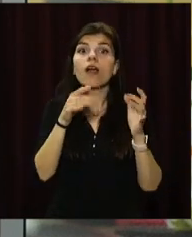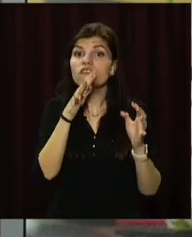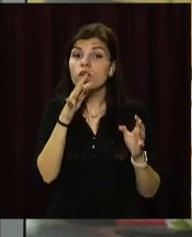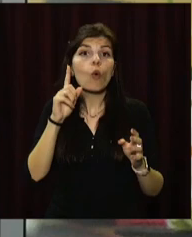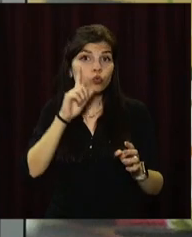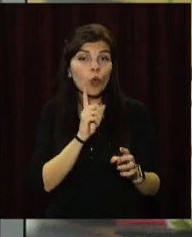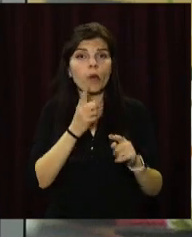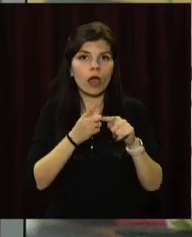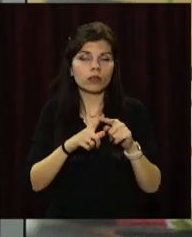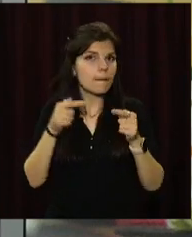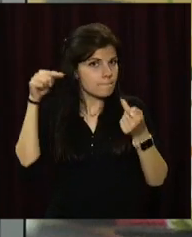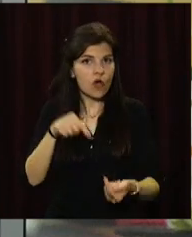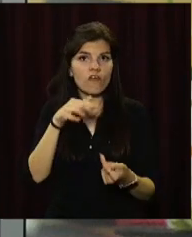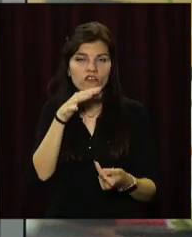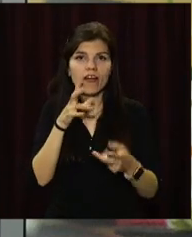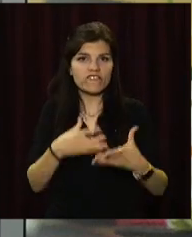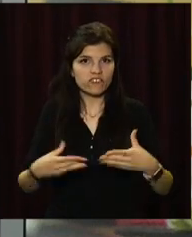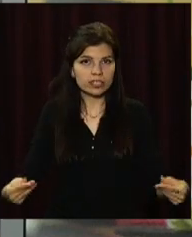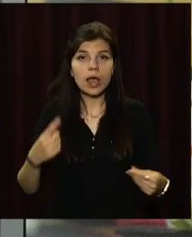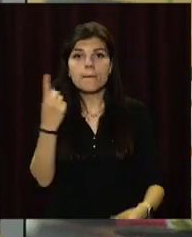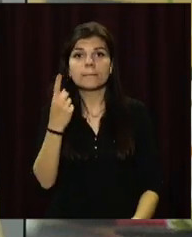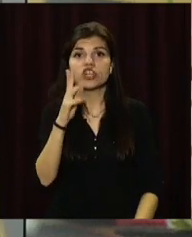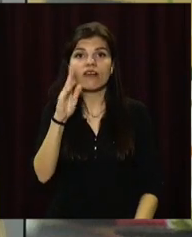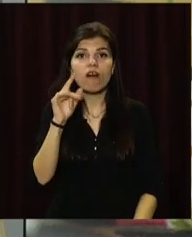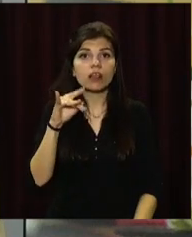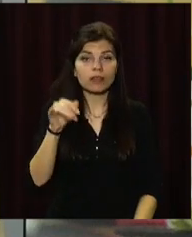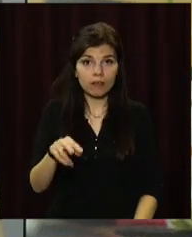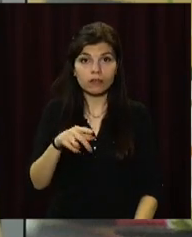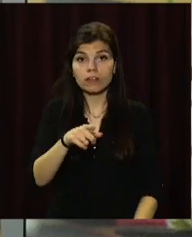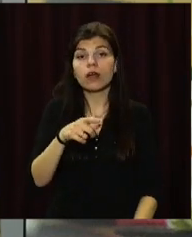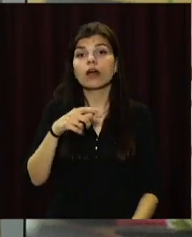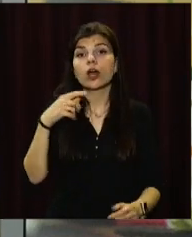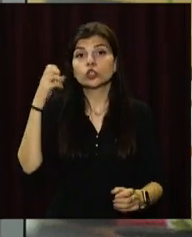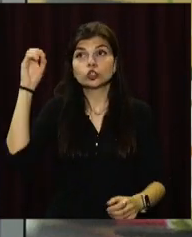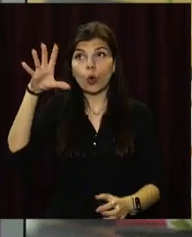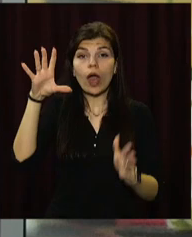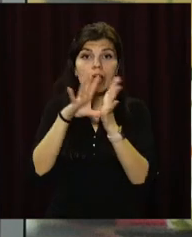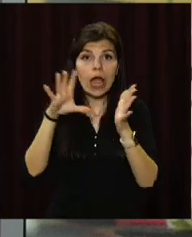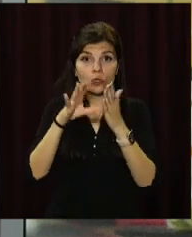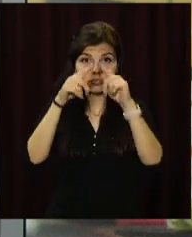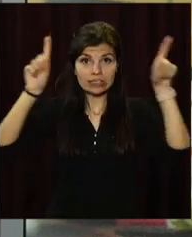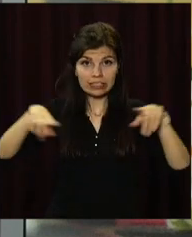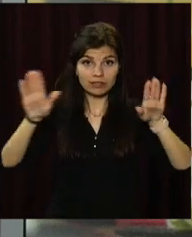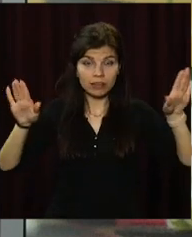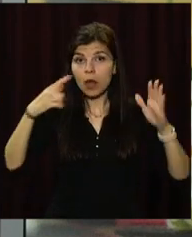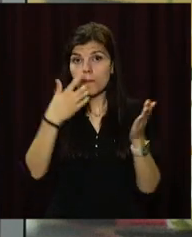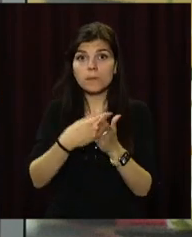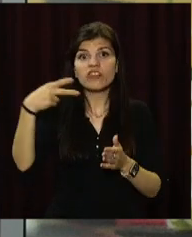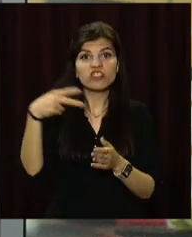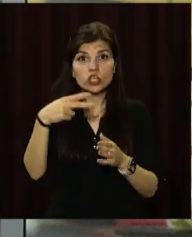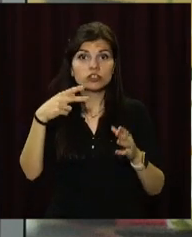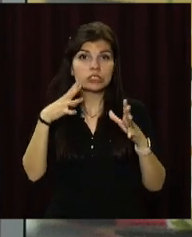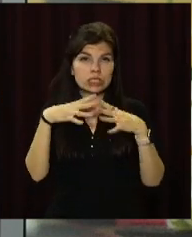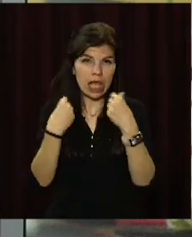весна, кажуть фахівці. У першому кварталі 2021 року сонячні електростанції облаштували майже 2 тисячі родин